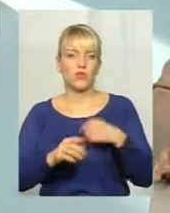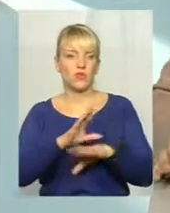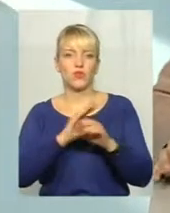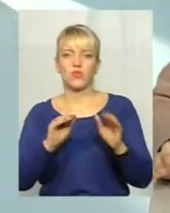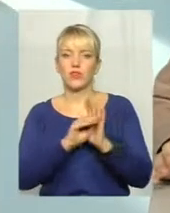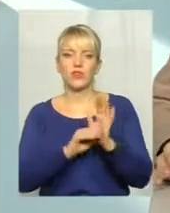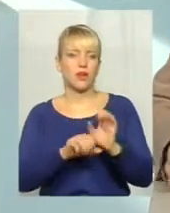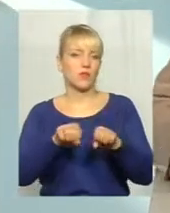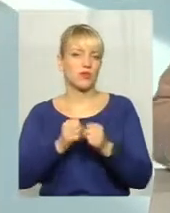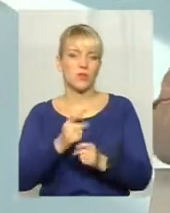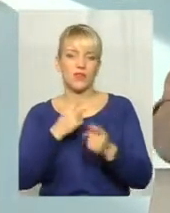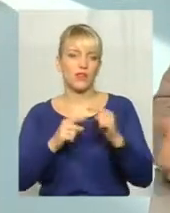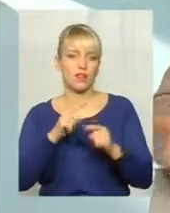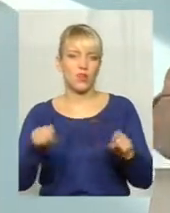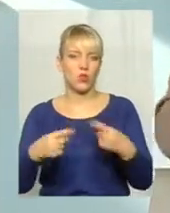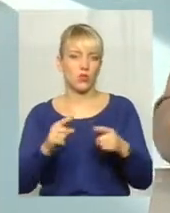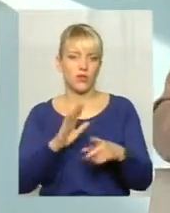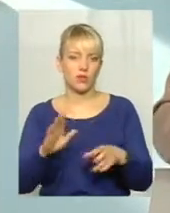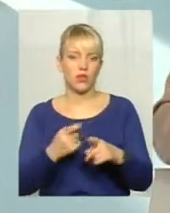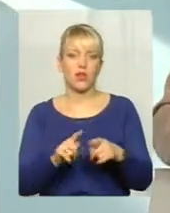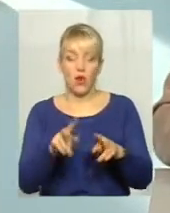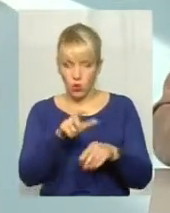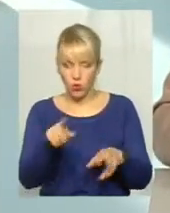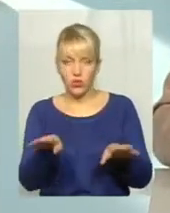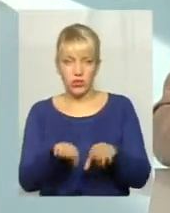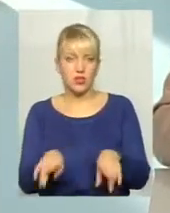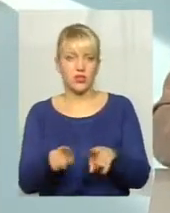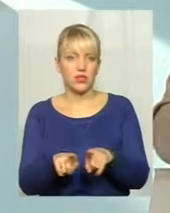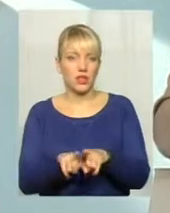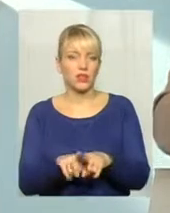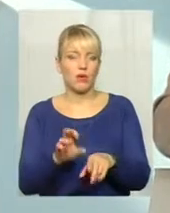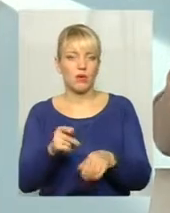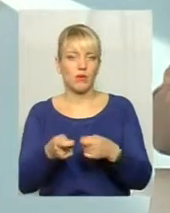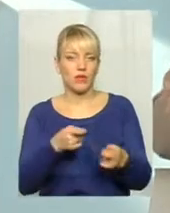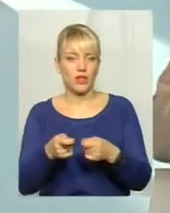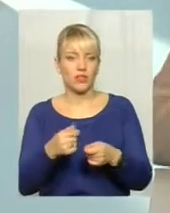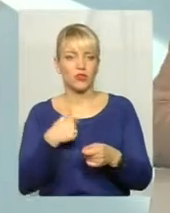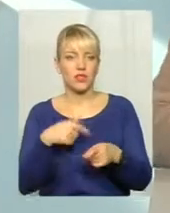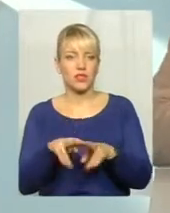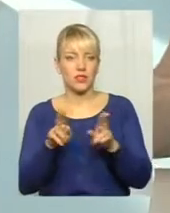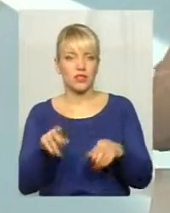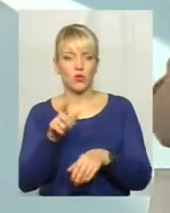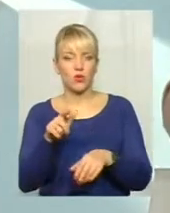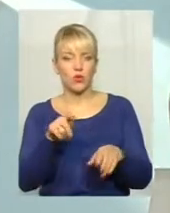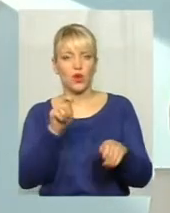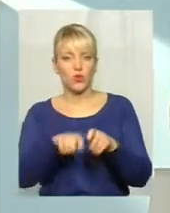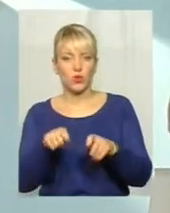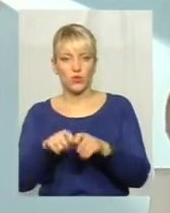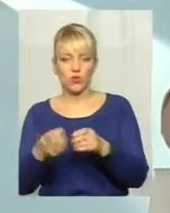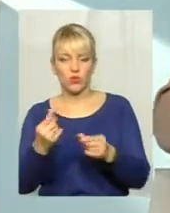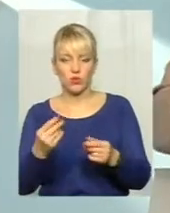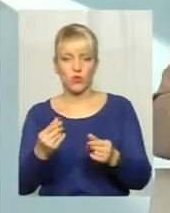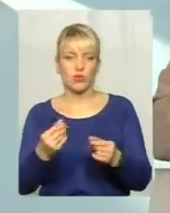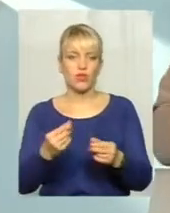система зламалась і вона не відновить. Та, ну, ті самі люди залишились при владі. У нас ті самі люди контролюють грошові потоки в